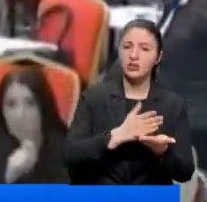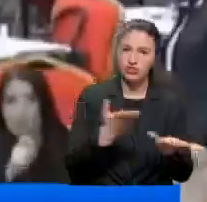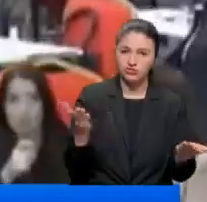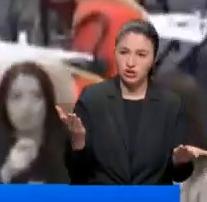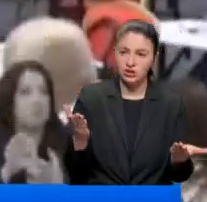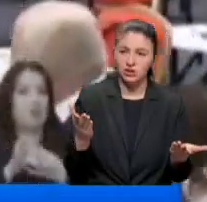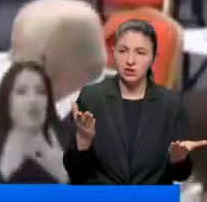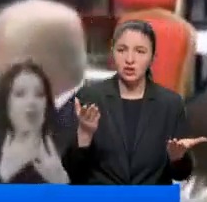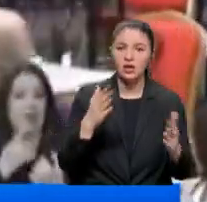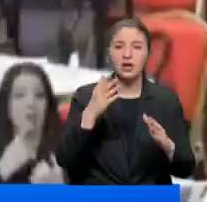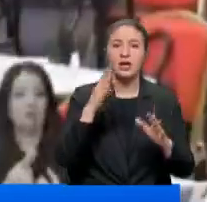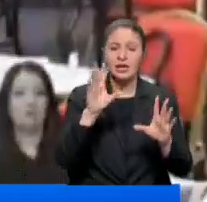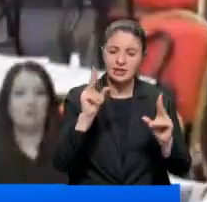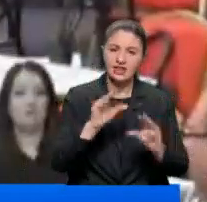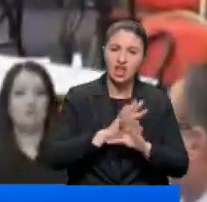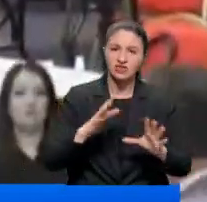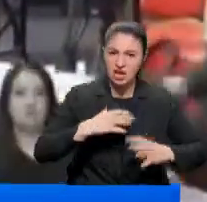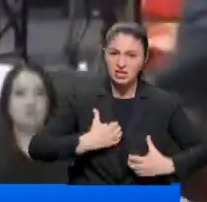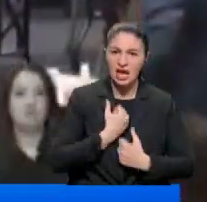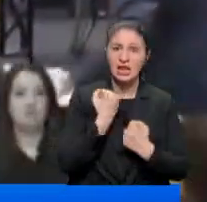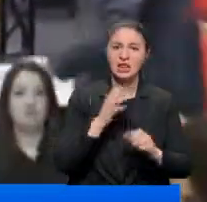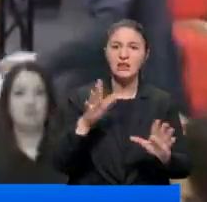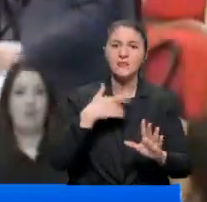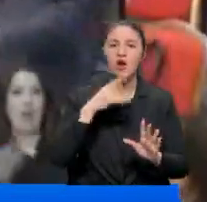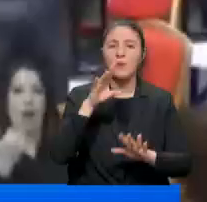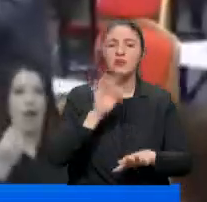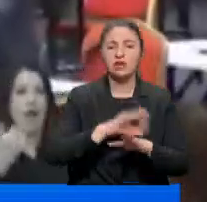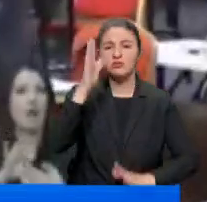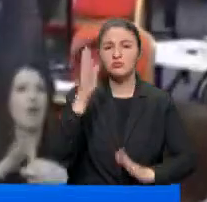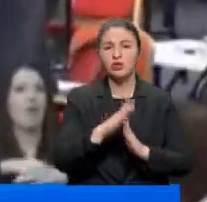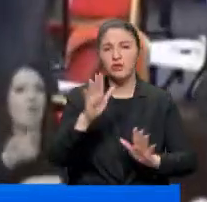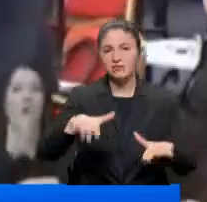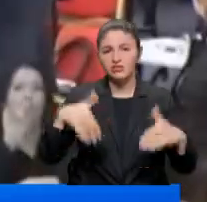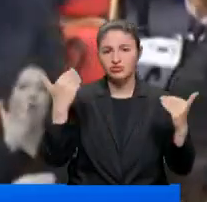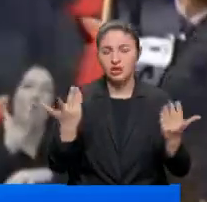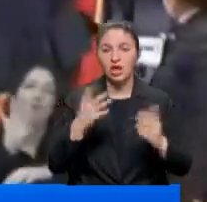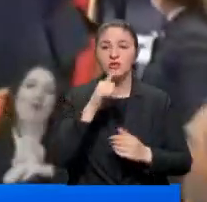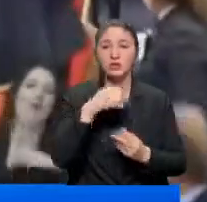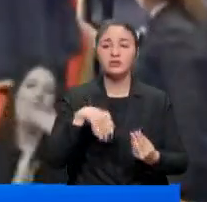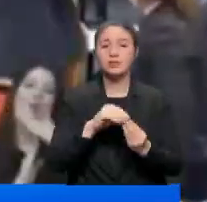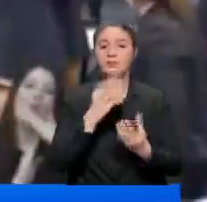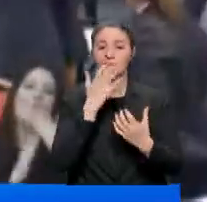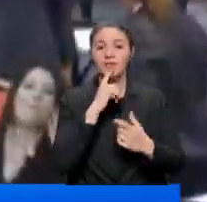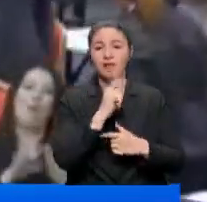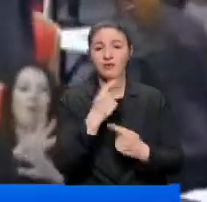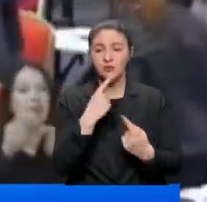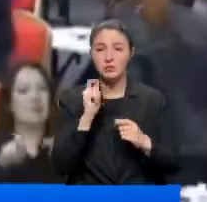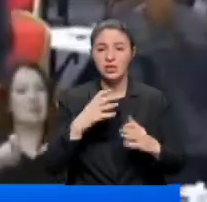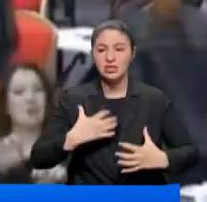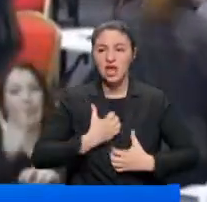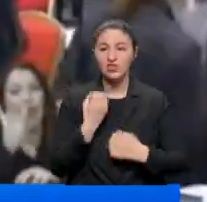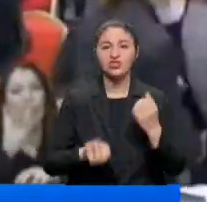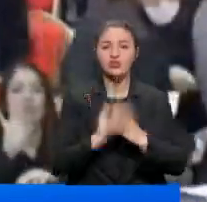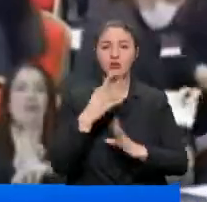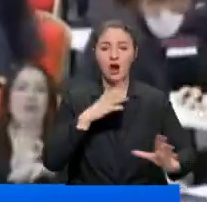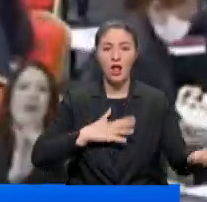arkadaşlar. Yeterince gerildi. Ben 15 dakika ara veriyorum meclise. Suya zam teklifi konuşulurken gerginlik